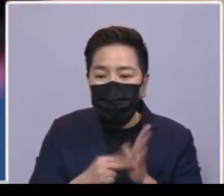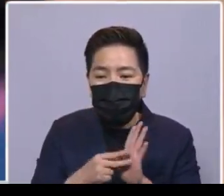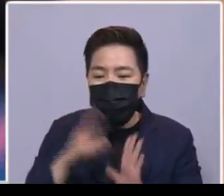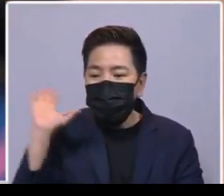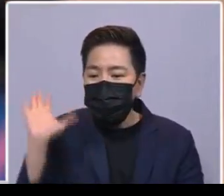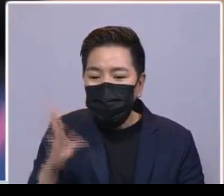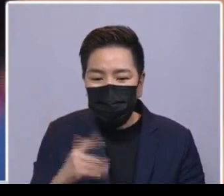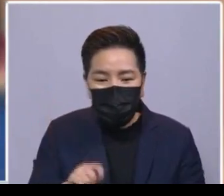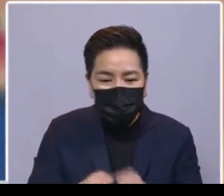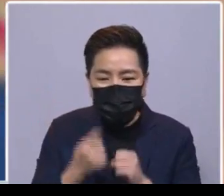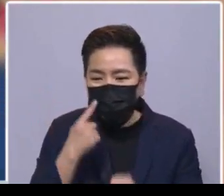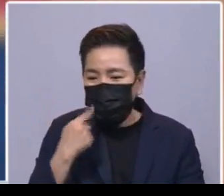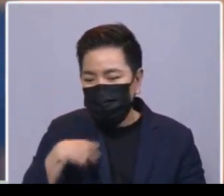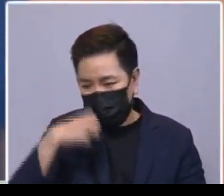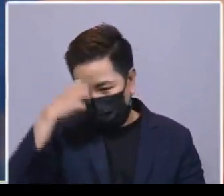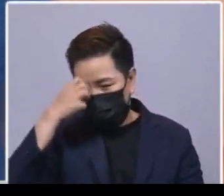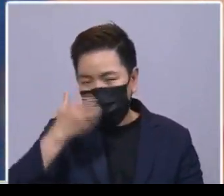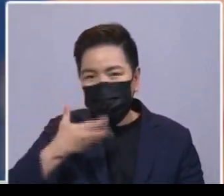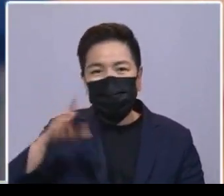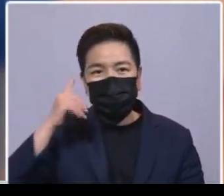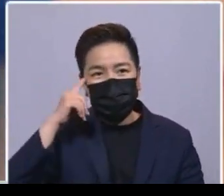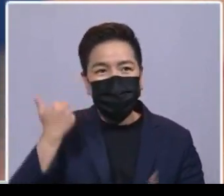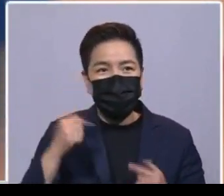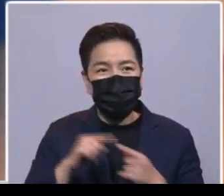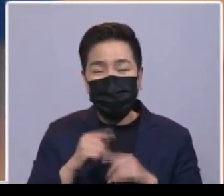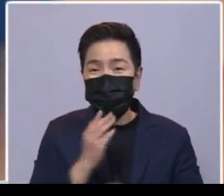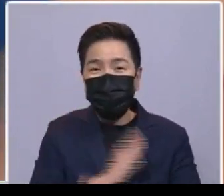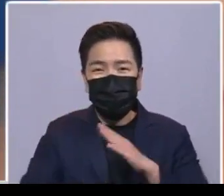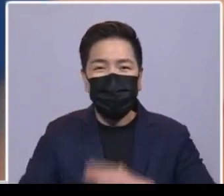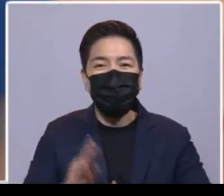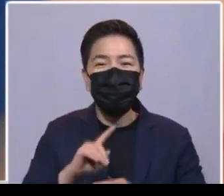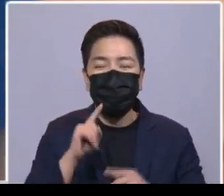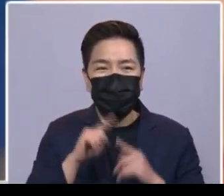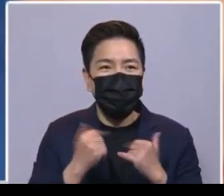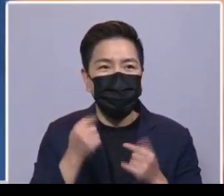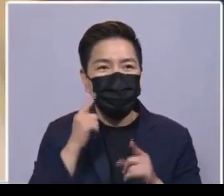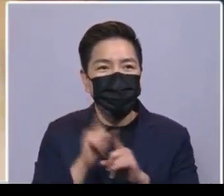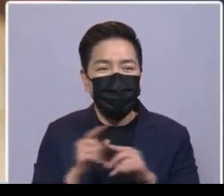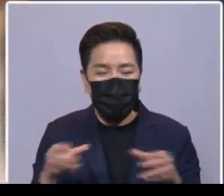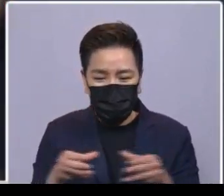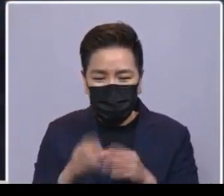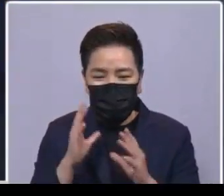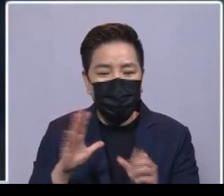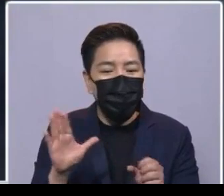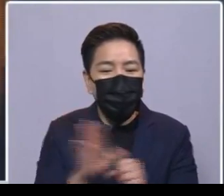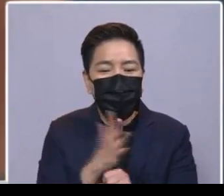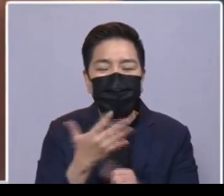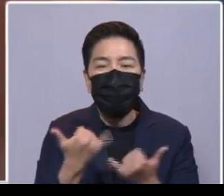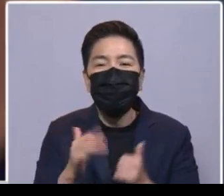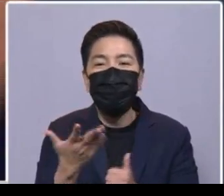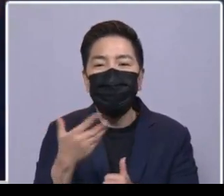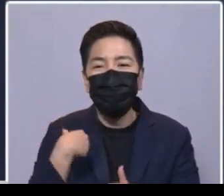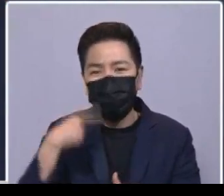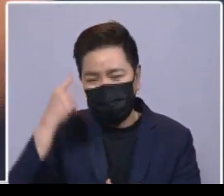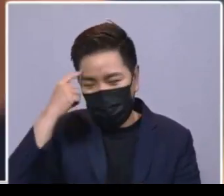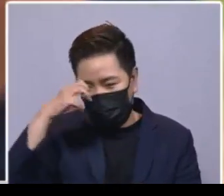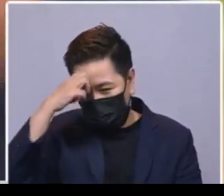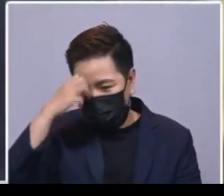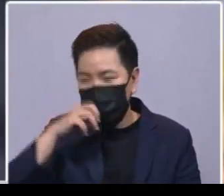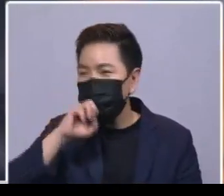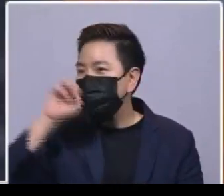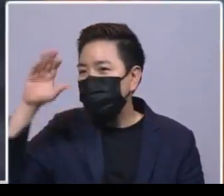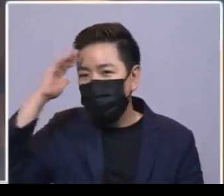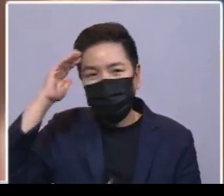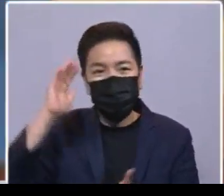ตอนนั้นขาขาดก็เลยโมโหขาขาดนี่ไม่ใช่พิกลพิการนะคะคือตั้งวงไม่ครบค่ะเล่นไม่ได้เลยโกรธแล้วก็ไปร้